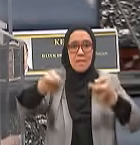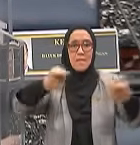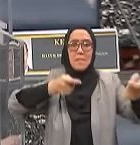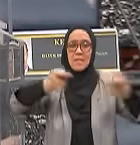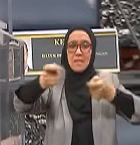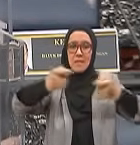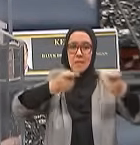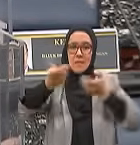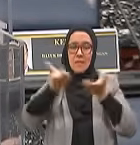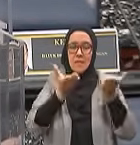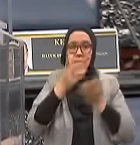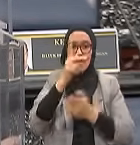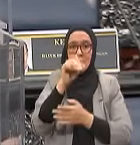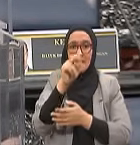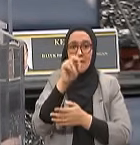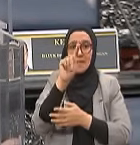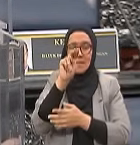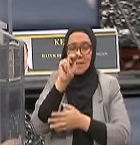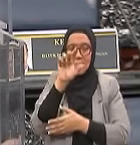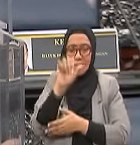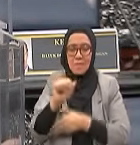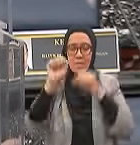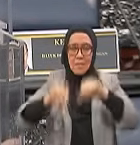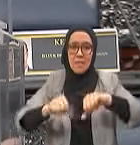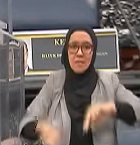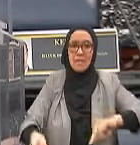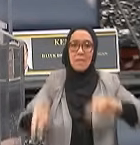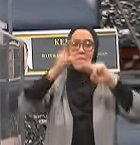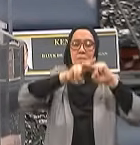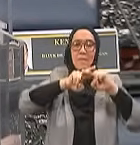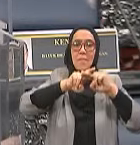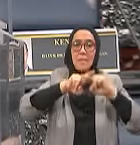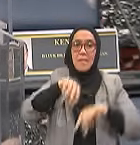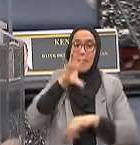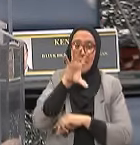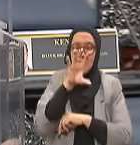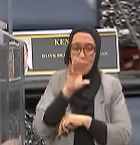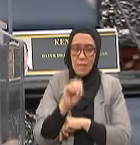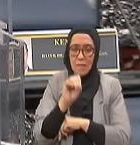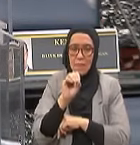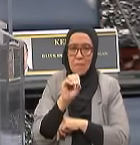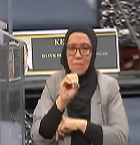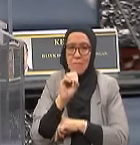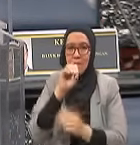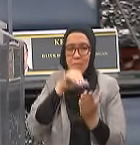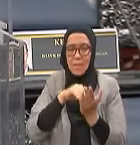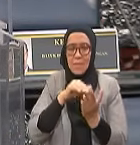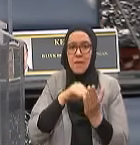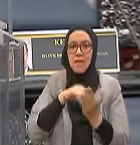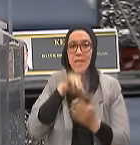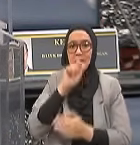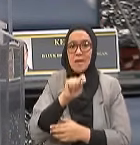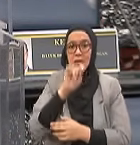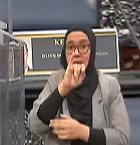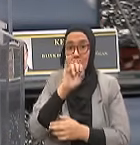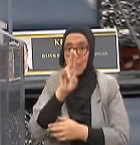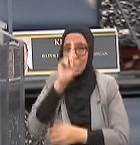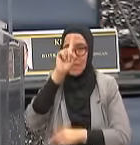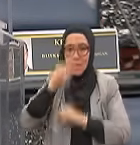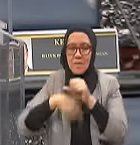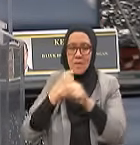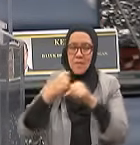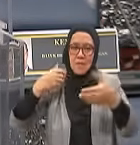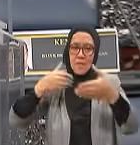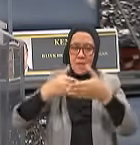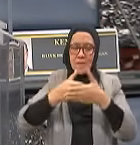dapat ditingkatkan sehingga 875.000 tius tahun menjelang tahun 2024 Selain itu beberapa